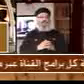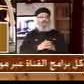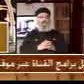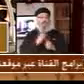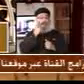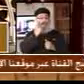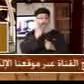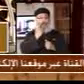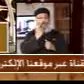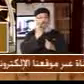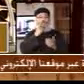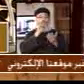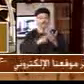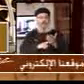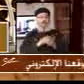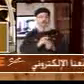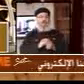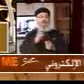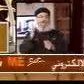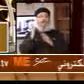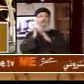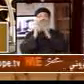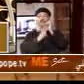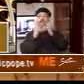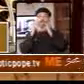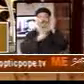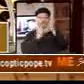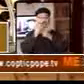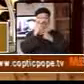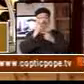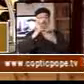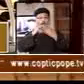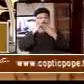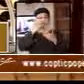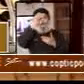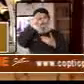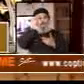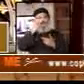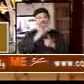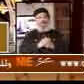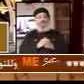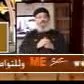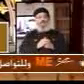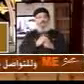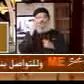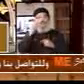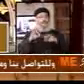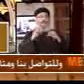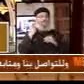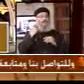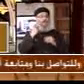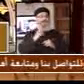خلي عندك ثقة ان يد المسيح تستطيع ان تبارك. هو لا يبحث عن